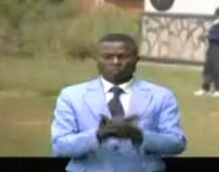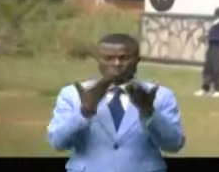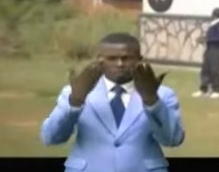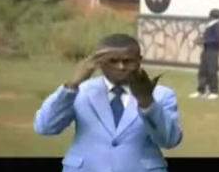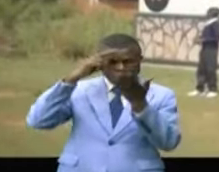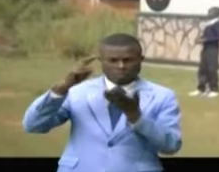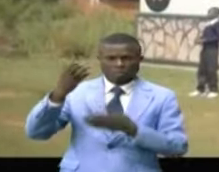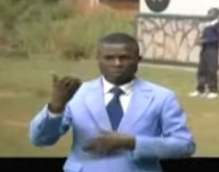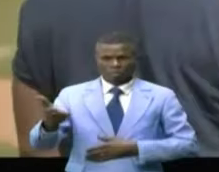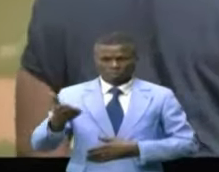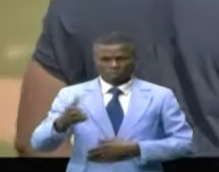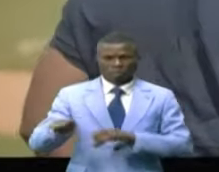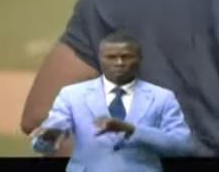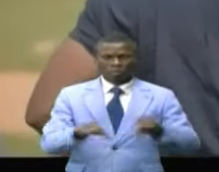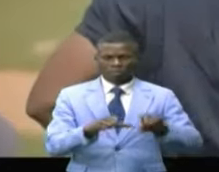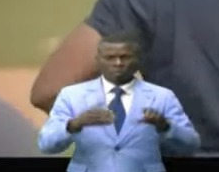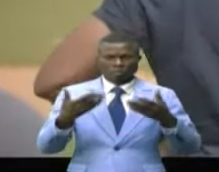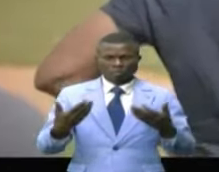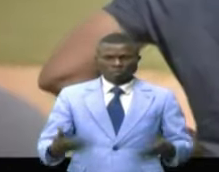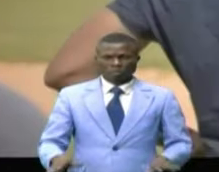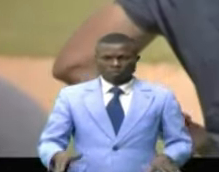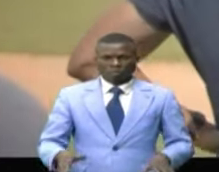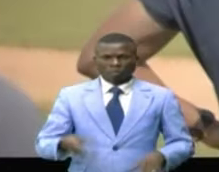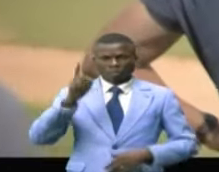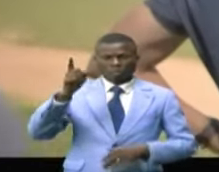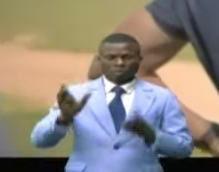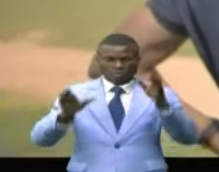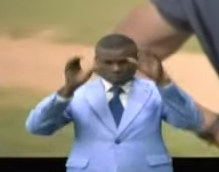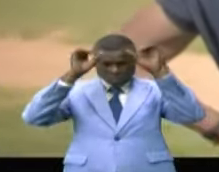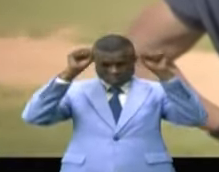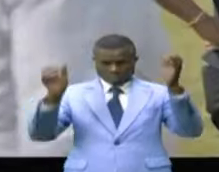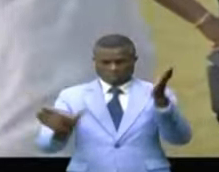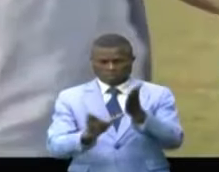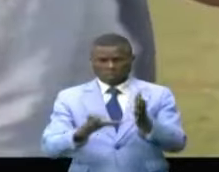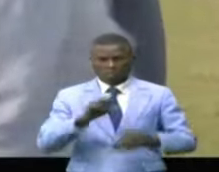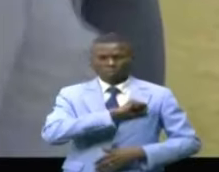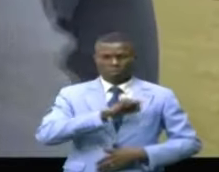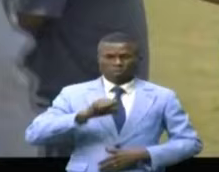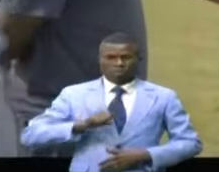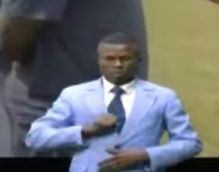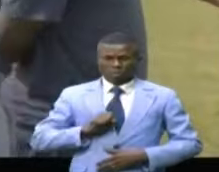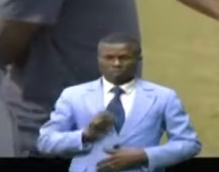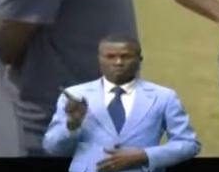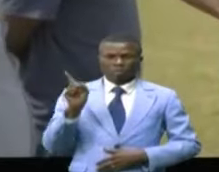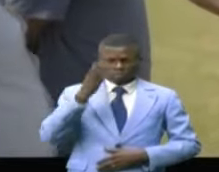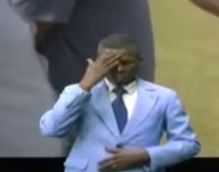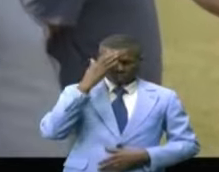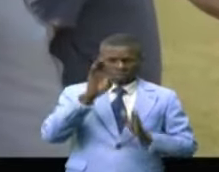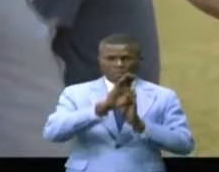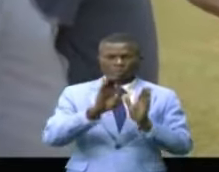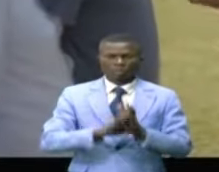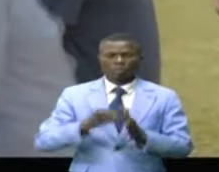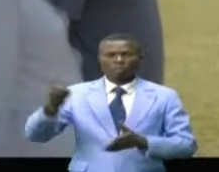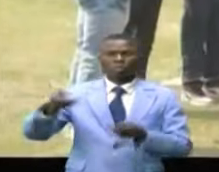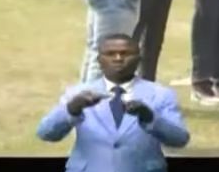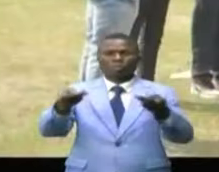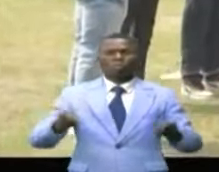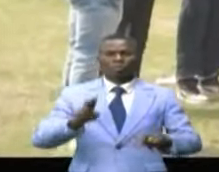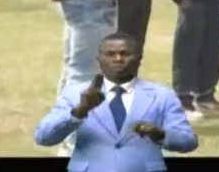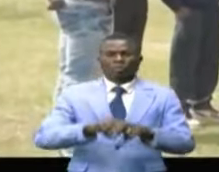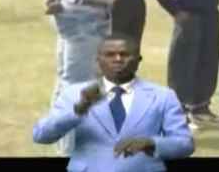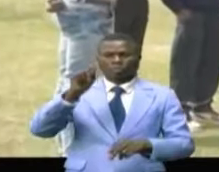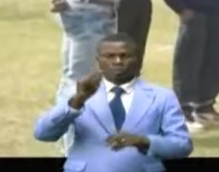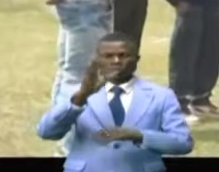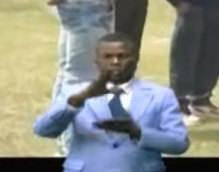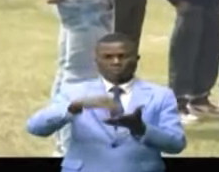académique. Cérémonie terminée, le premier vice-président du Sénat est allé s'imprégner des conditions d'accueil de 20 élèves